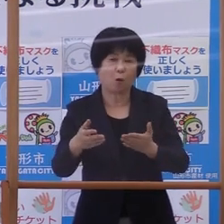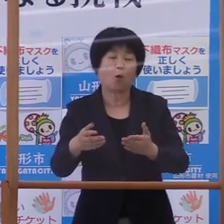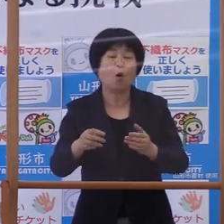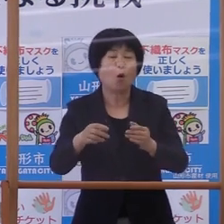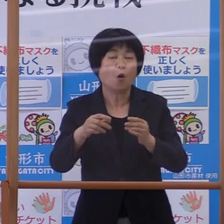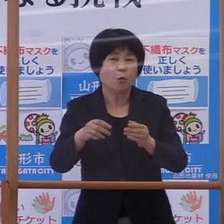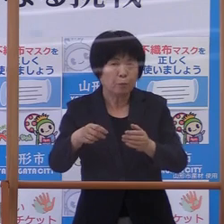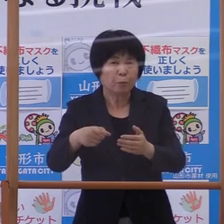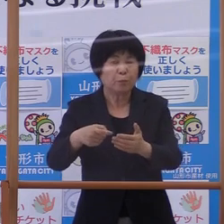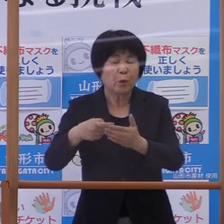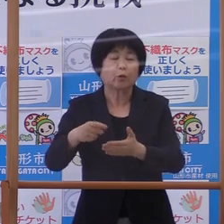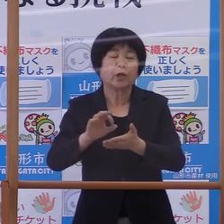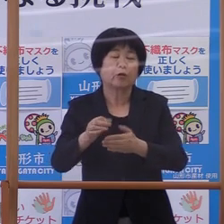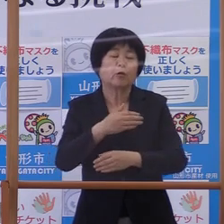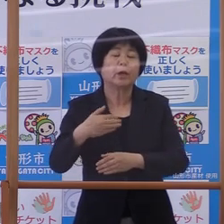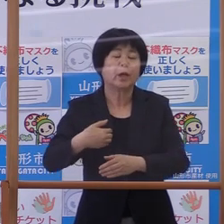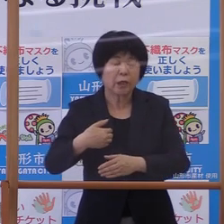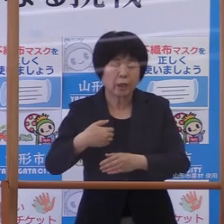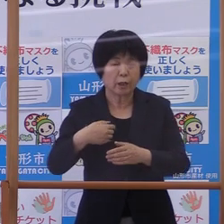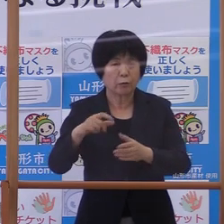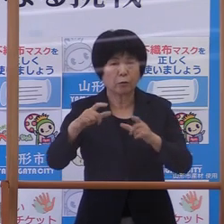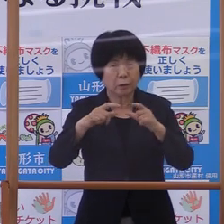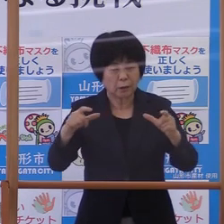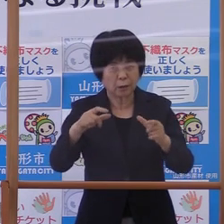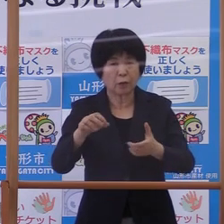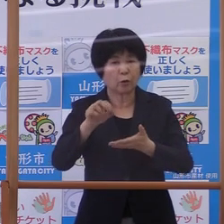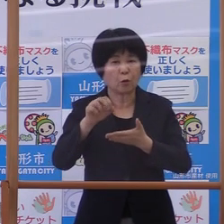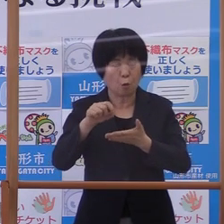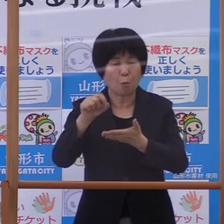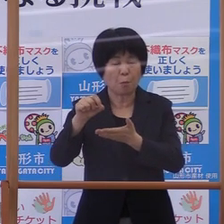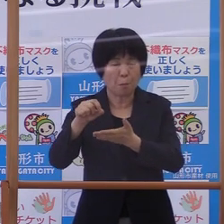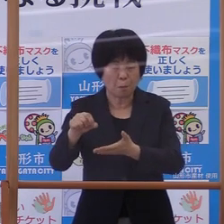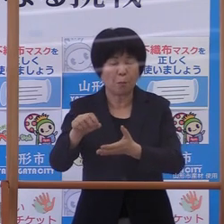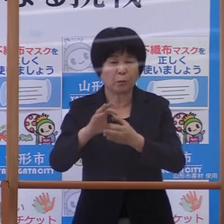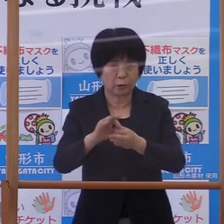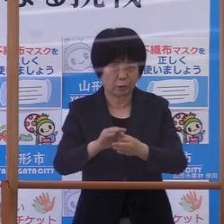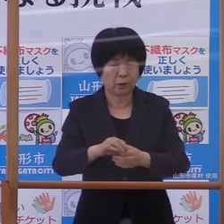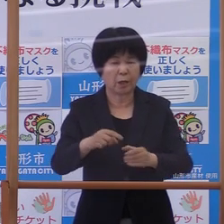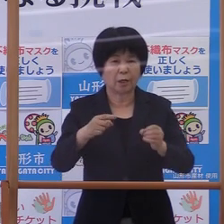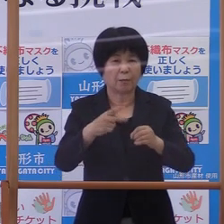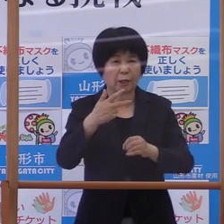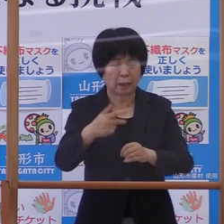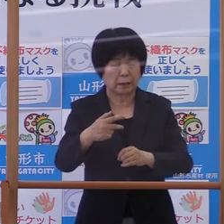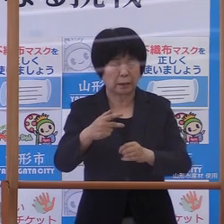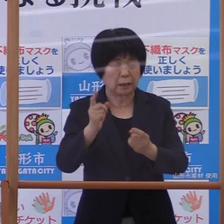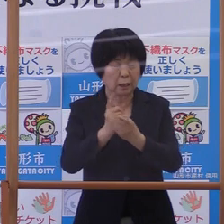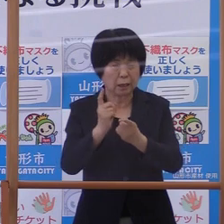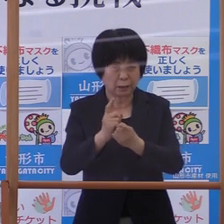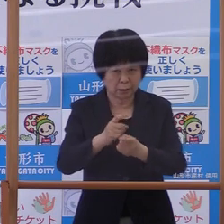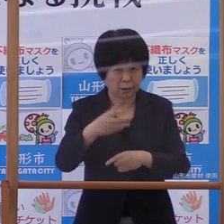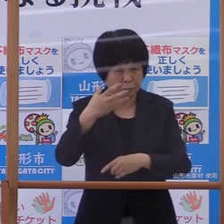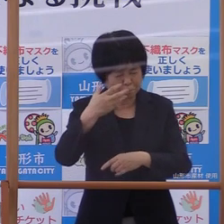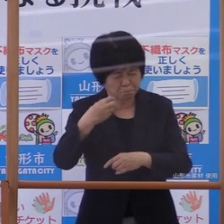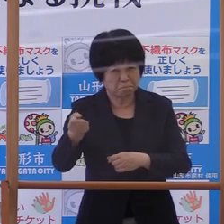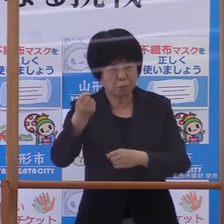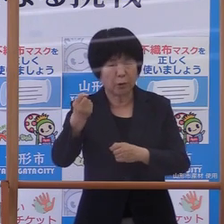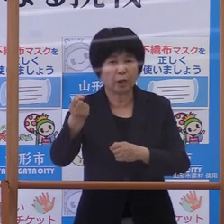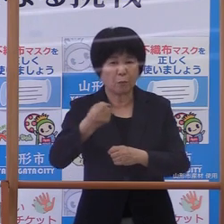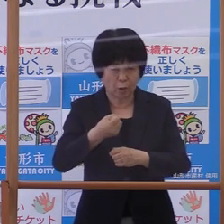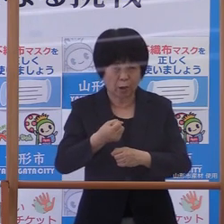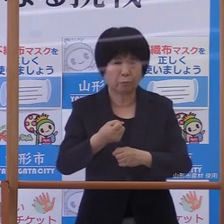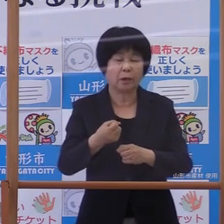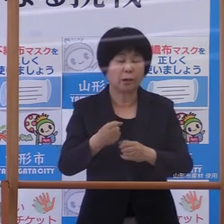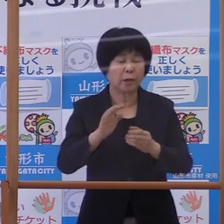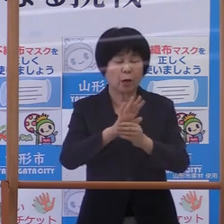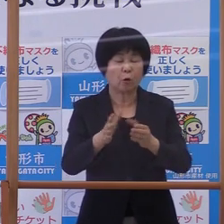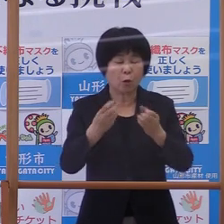アムチケットのプレゼントなどを通じて、山形市への興味関心を引き出し、コロナ収束後の訪問の契機を創出